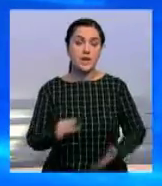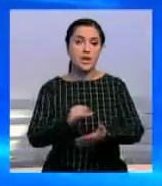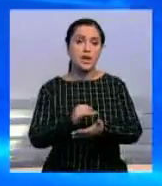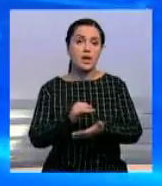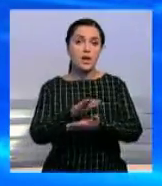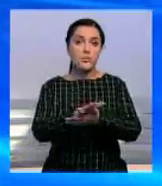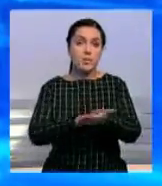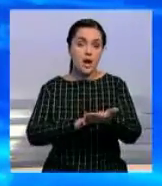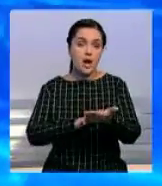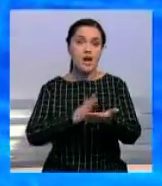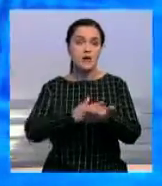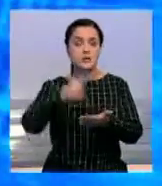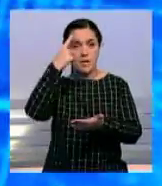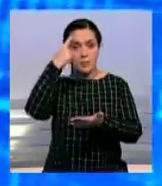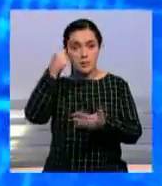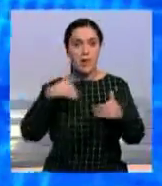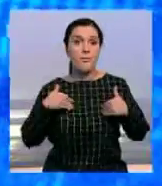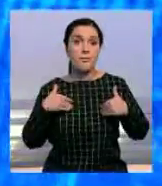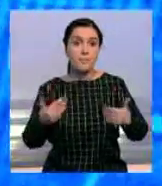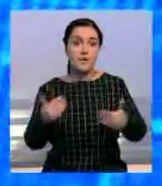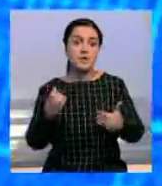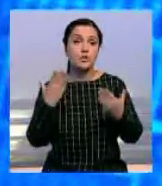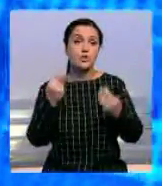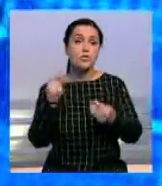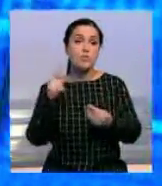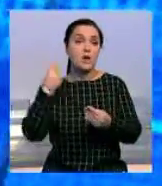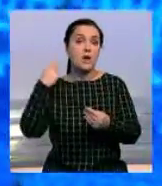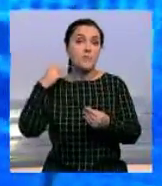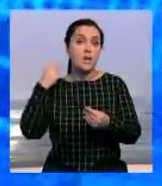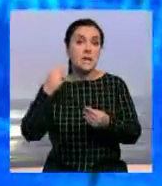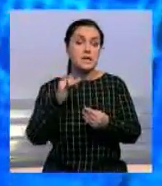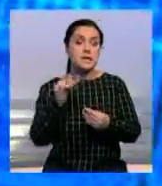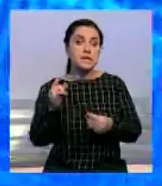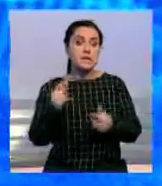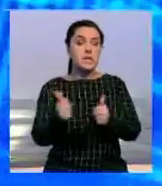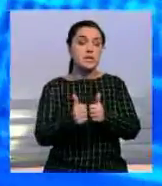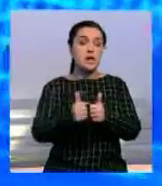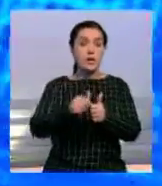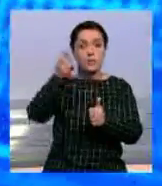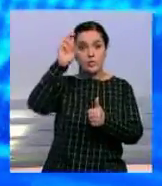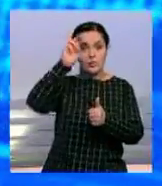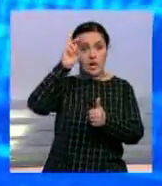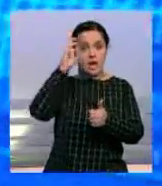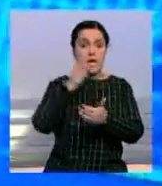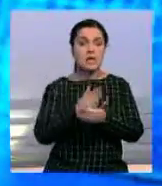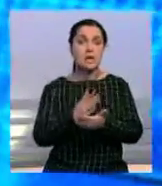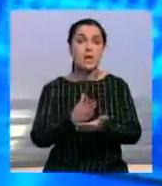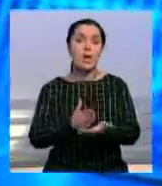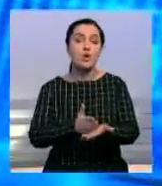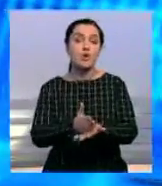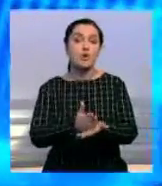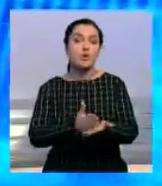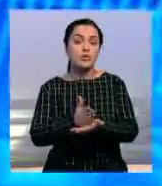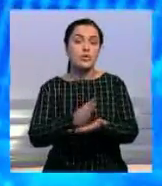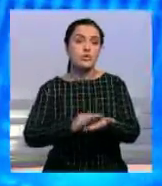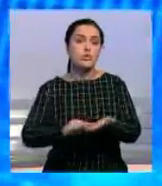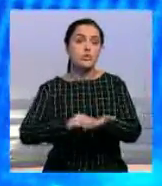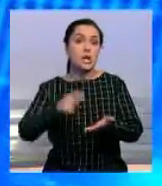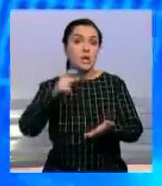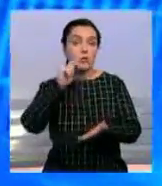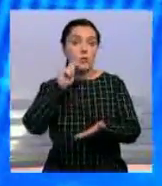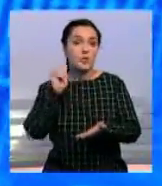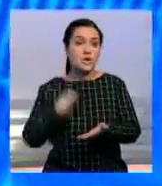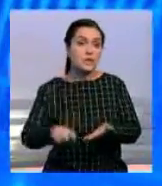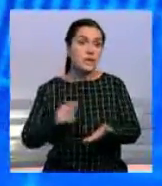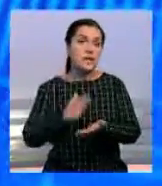Продолжаем. Вот поздравления с днем первого президента шлют из соседних государств. Вот заслуженный журналист Украины